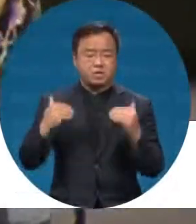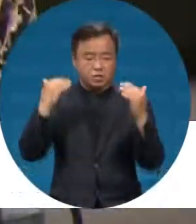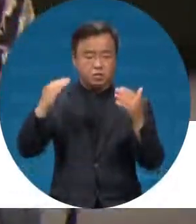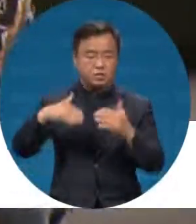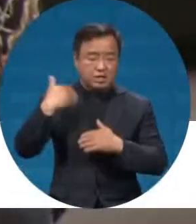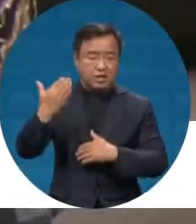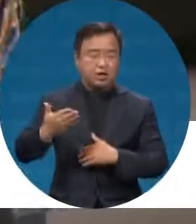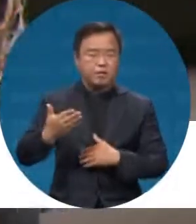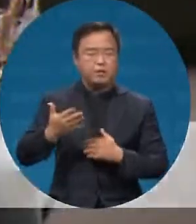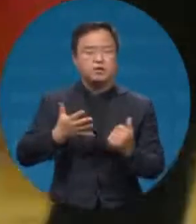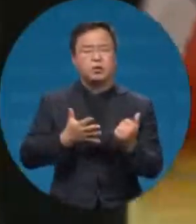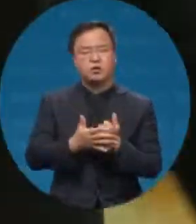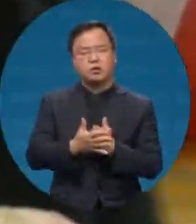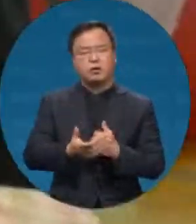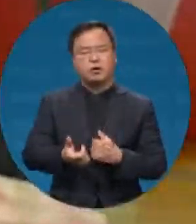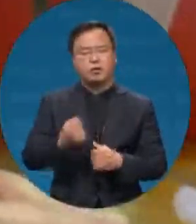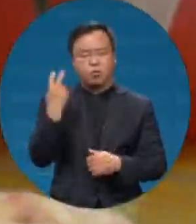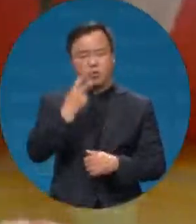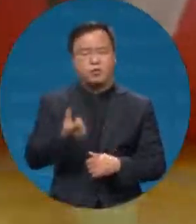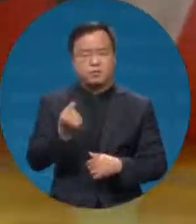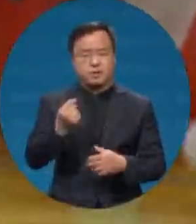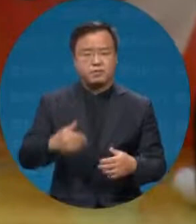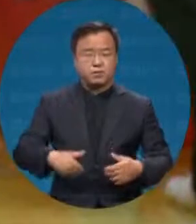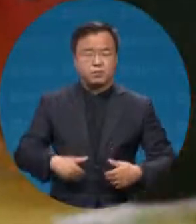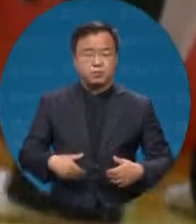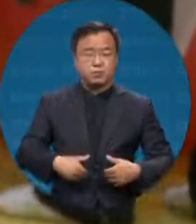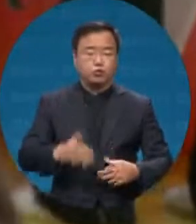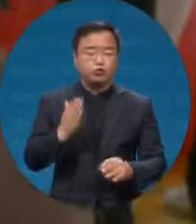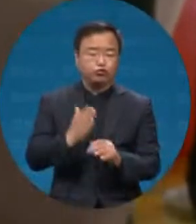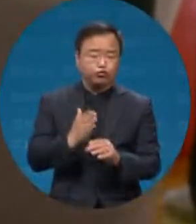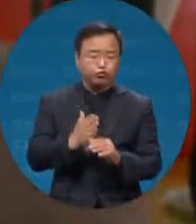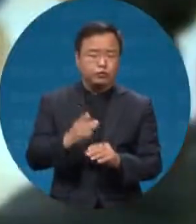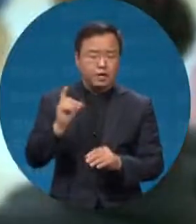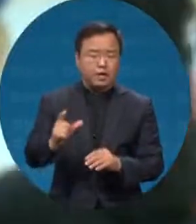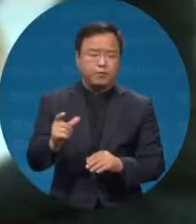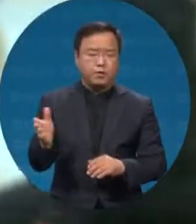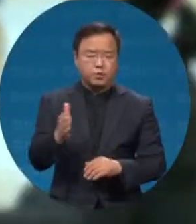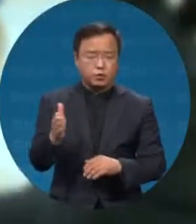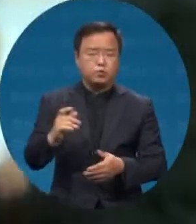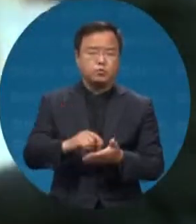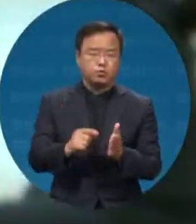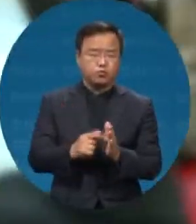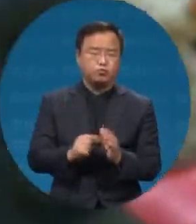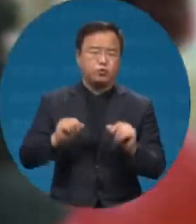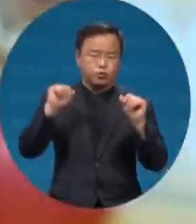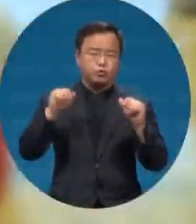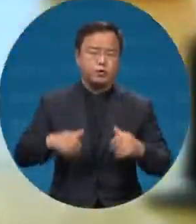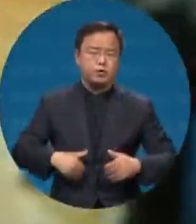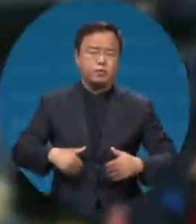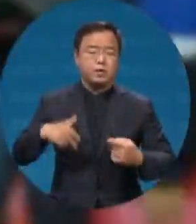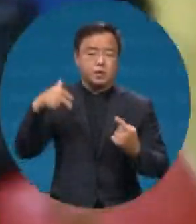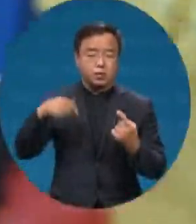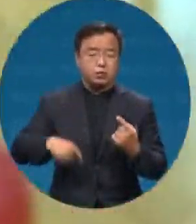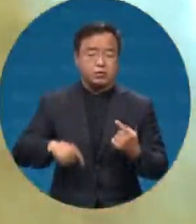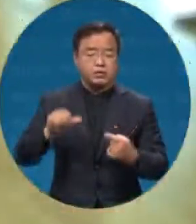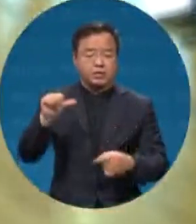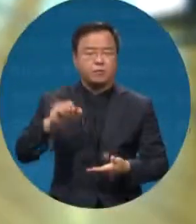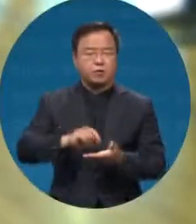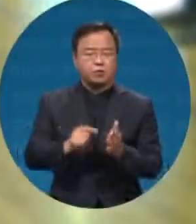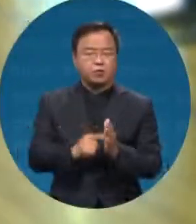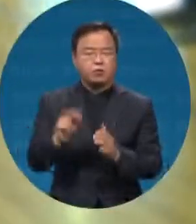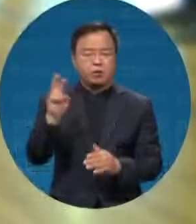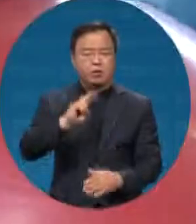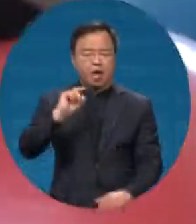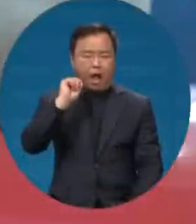설명합니다 규칙적인 중 강도 운동이 필요한데 이 주일에 5번 이상 노래 부르기 힘들 정도로 숨이 차고